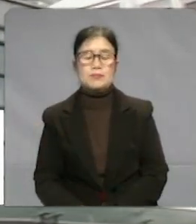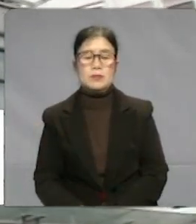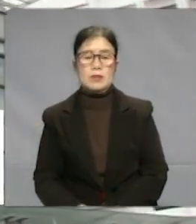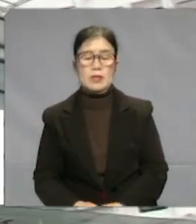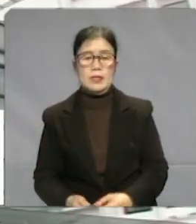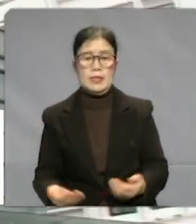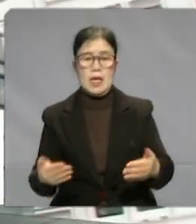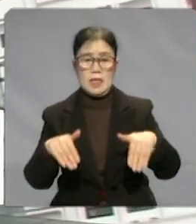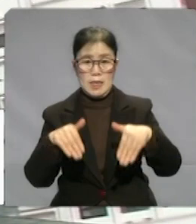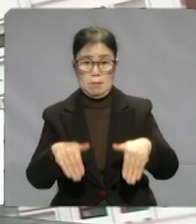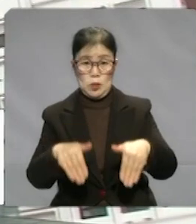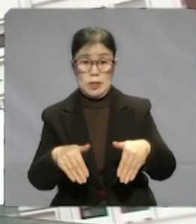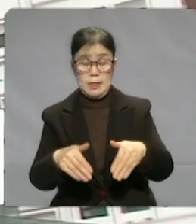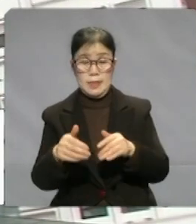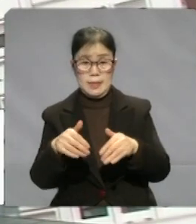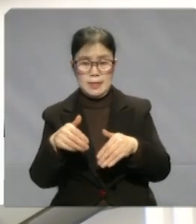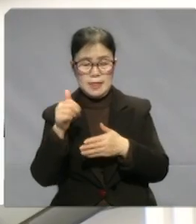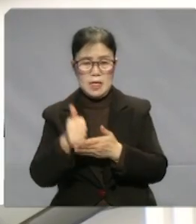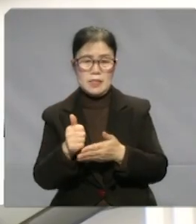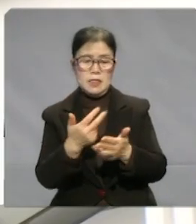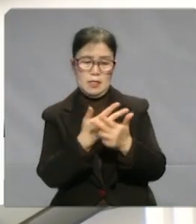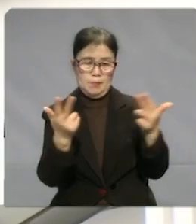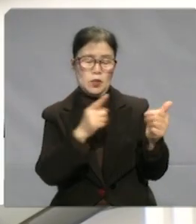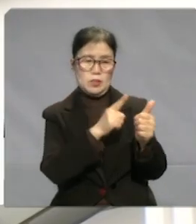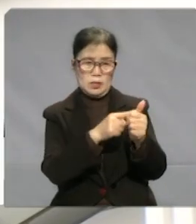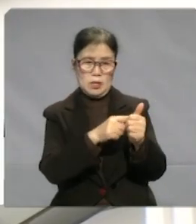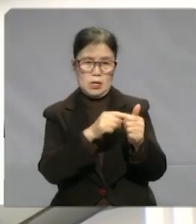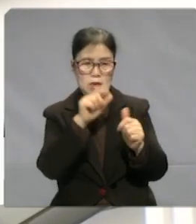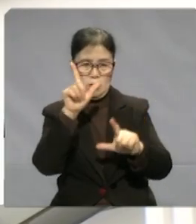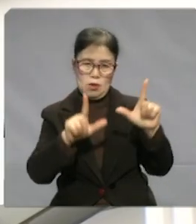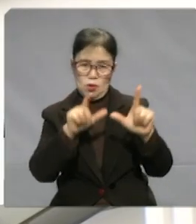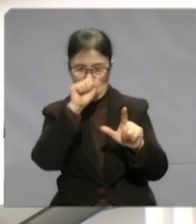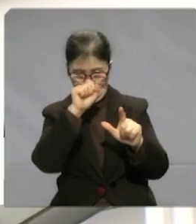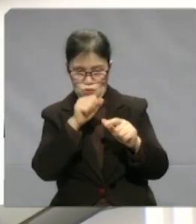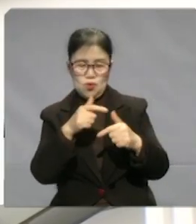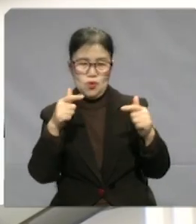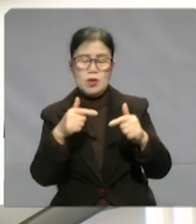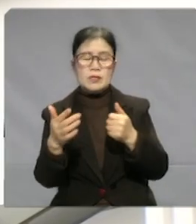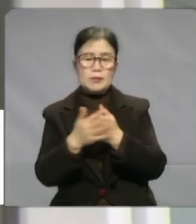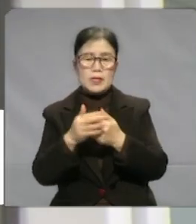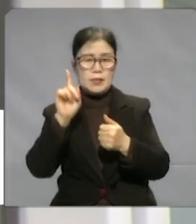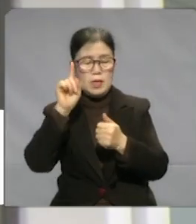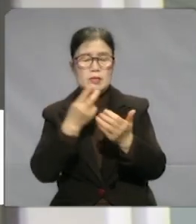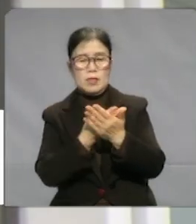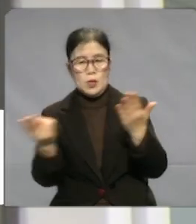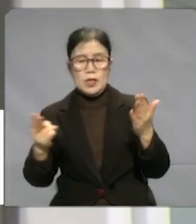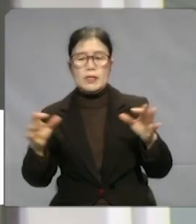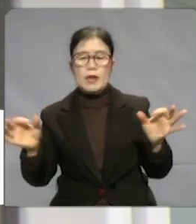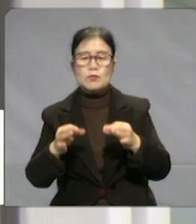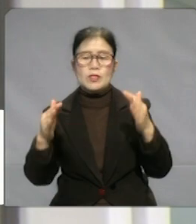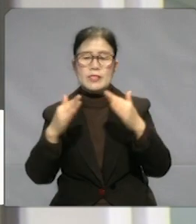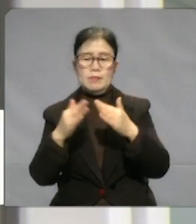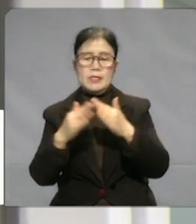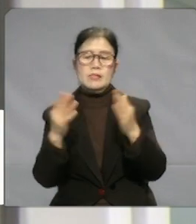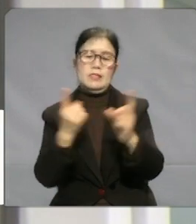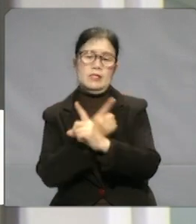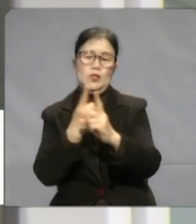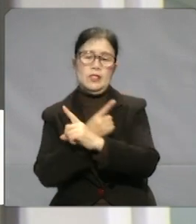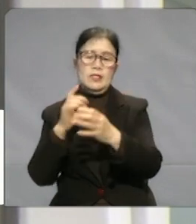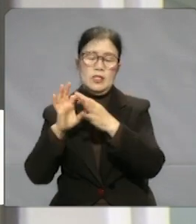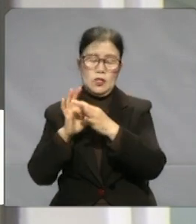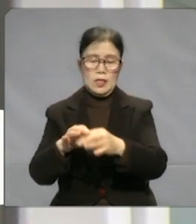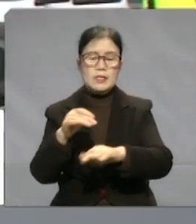당대표 정무기획실장은 이 대표의 상태가 많이 호전돼 내일 퇴원하고 당분간 자택에서 치료를 이어갈